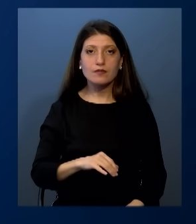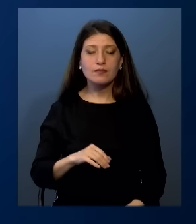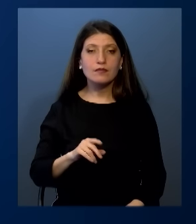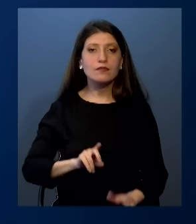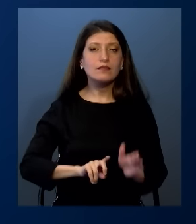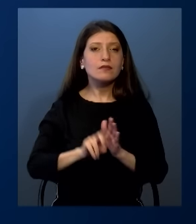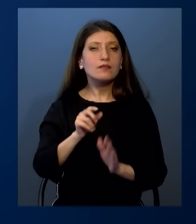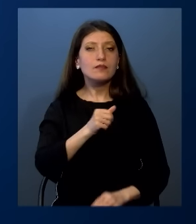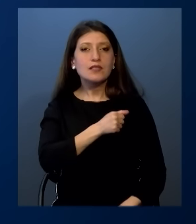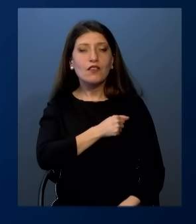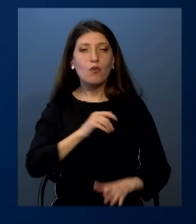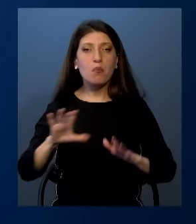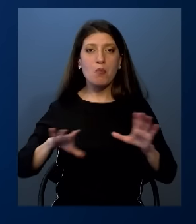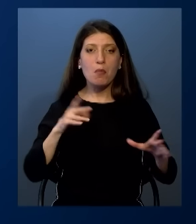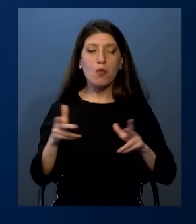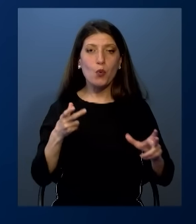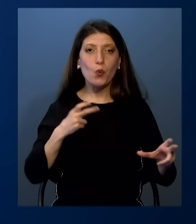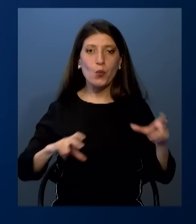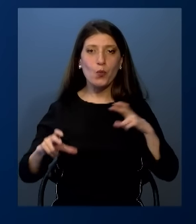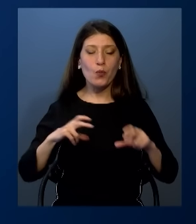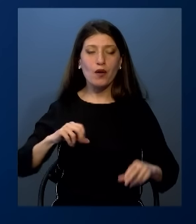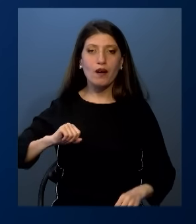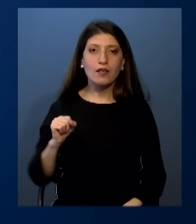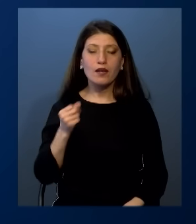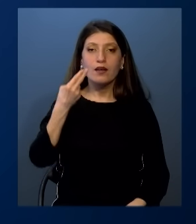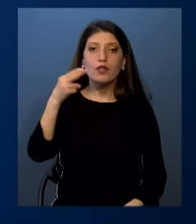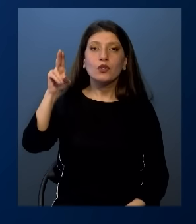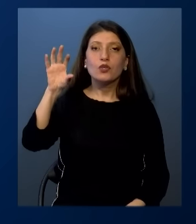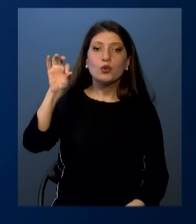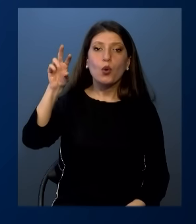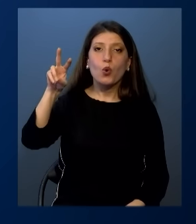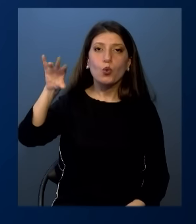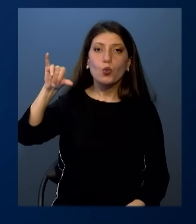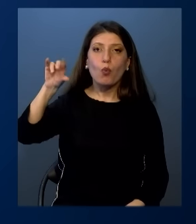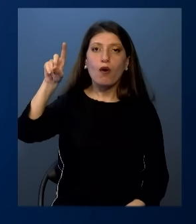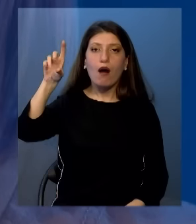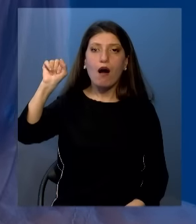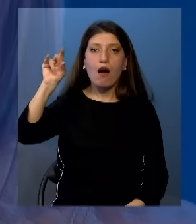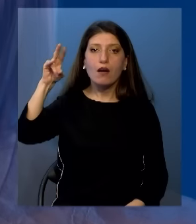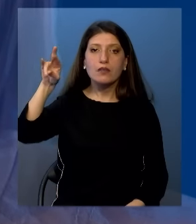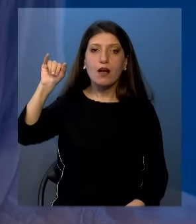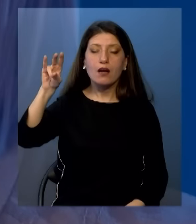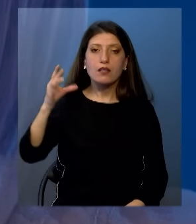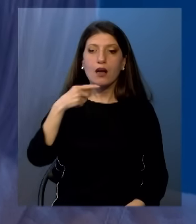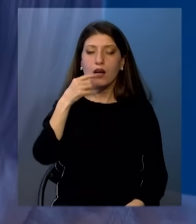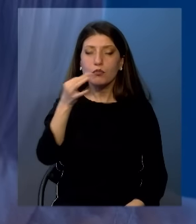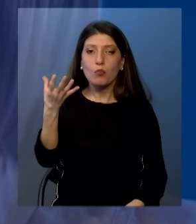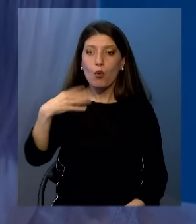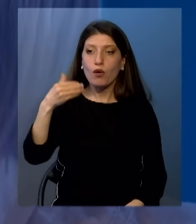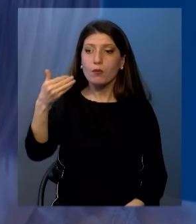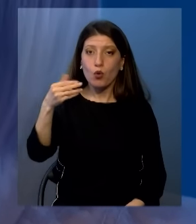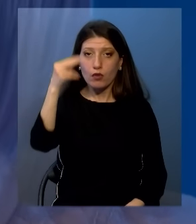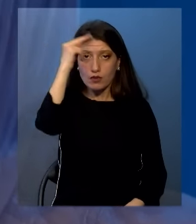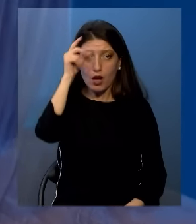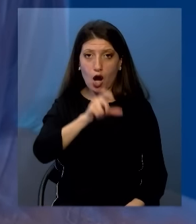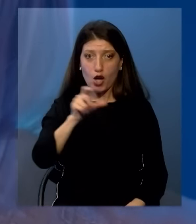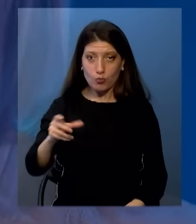նախնական զինվորական պատրաստության ուսուցիչ ընկեր Դոլուխանյանին։ Ասացի, բոլորը գրեթե ձեր աշակերտներն